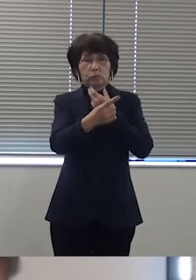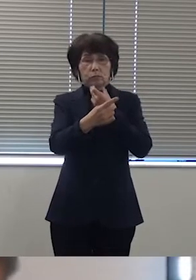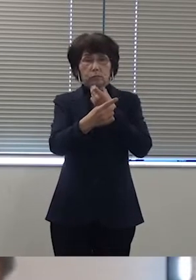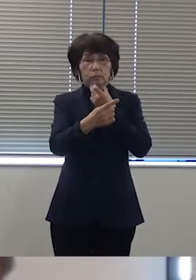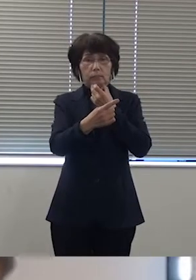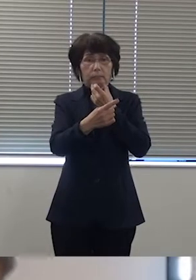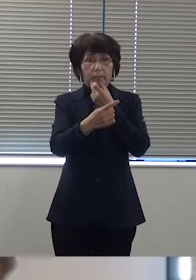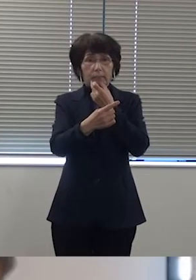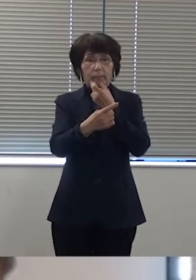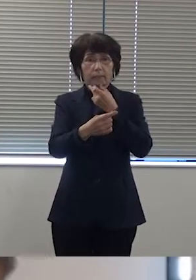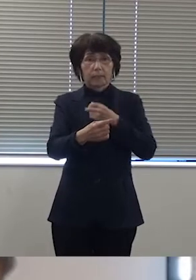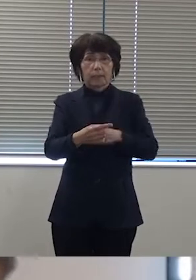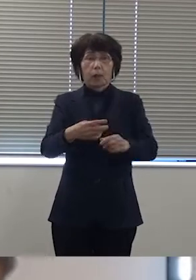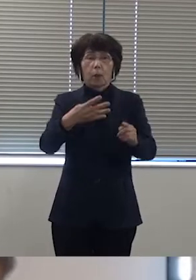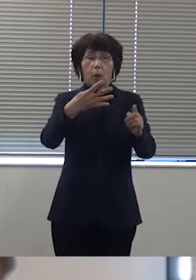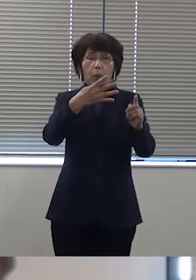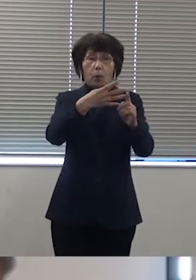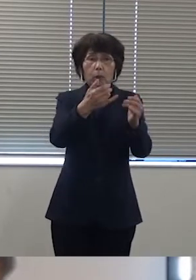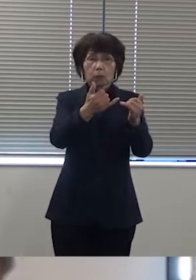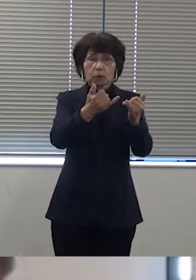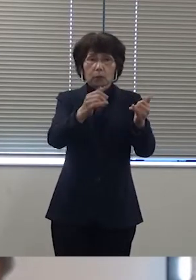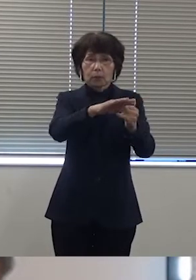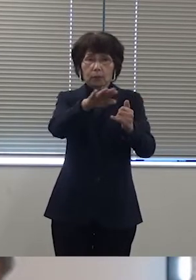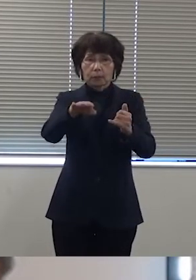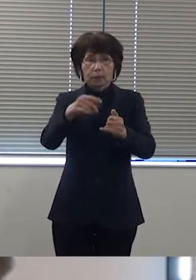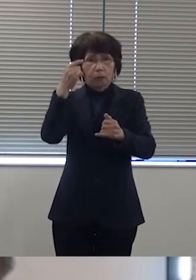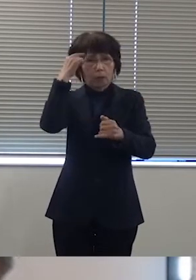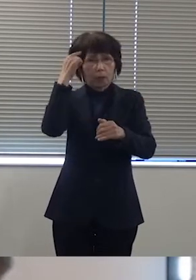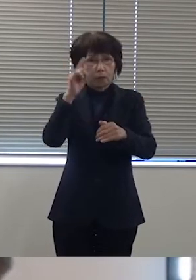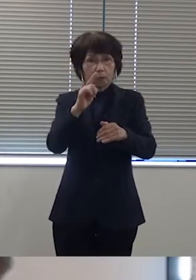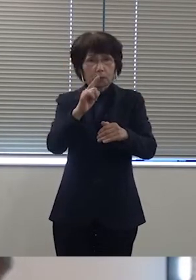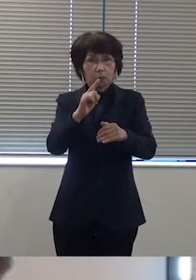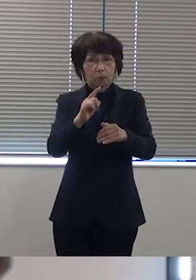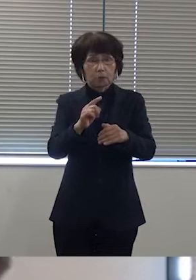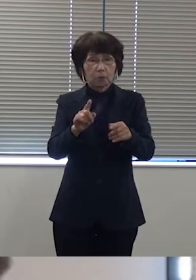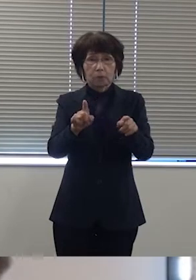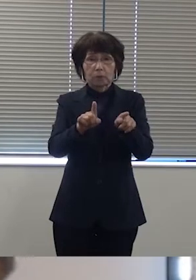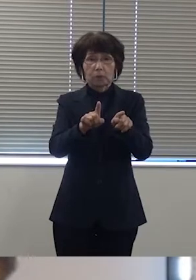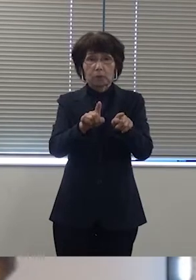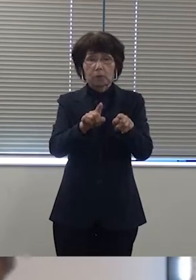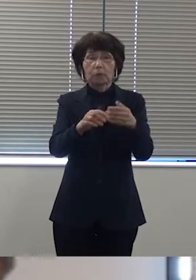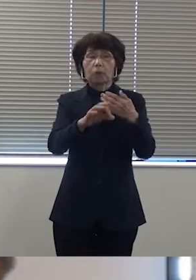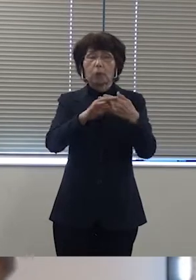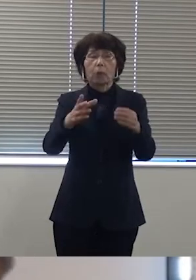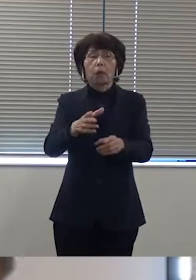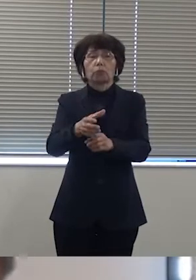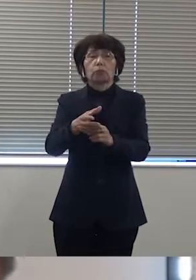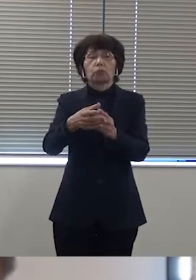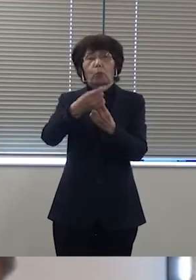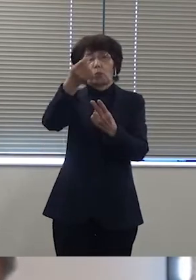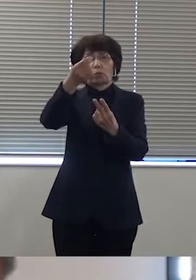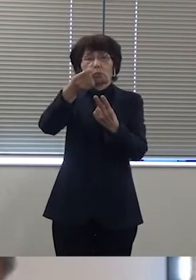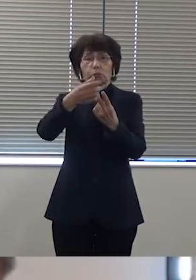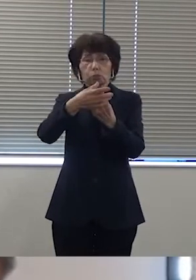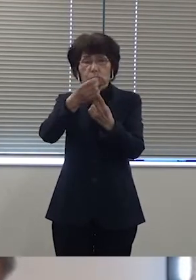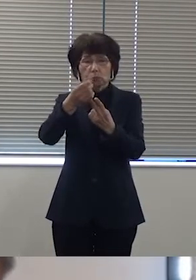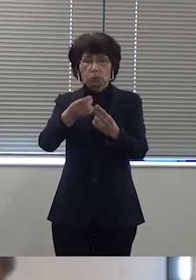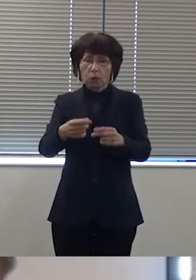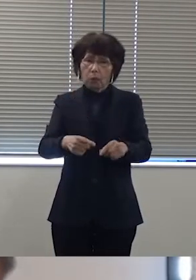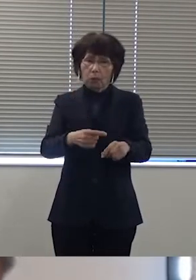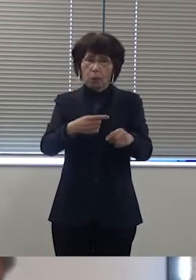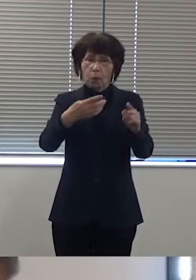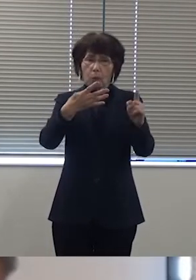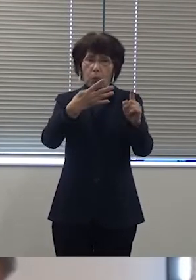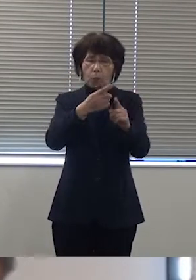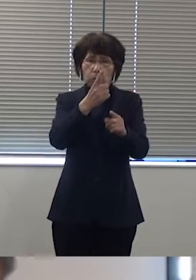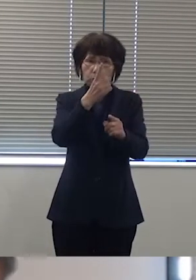例えば一緒になるにしても、まあ、法人が、一つになるのかどうかとかいろいろあるので、まあ、いろんなご意見をいただきながら